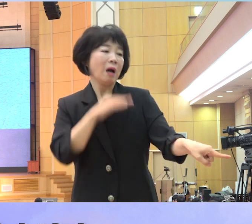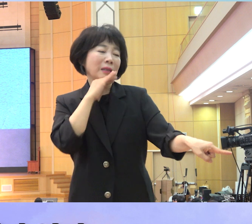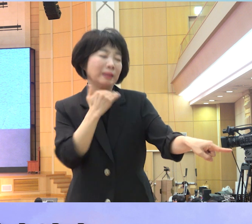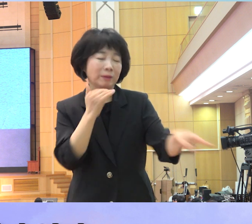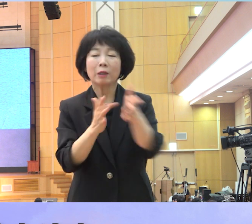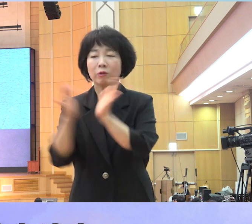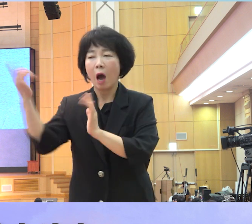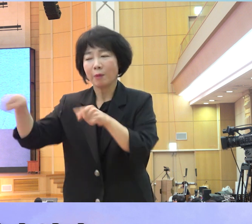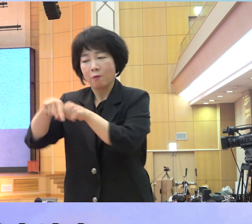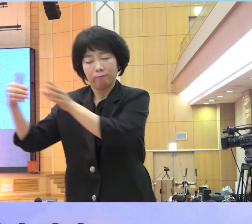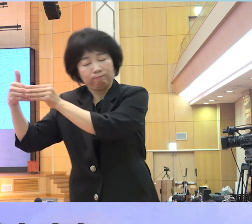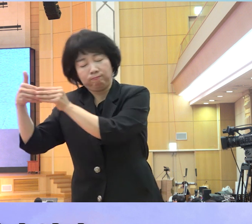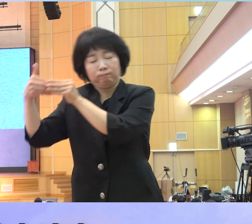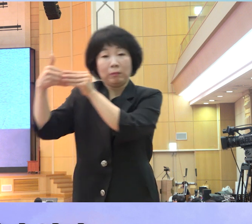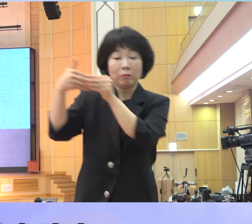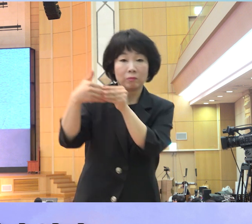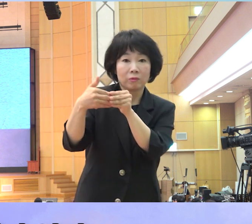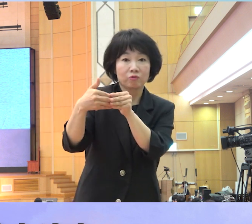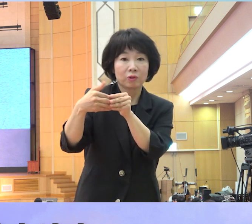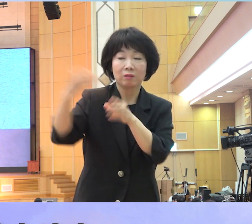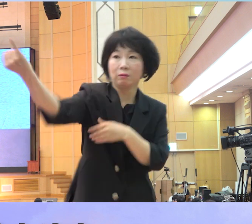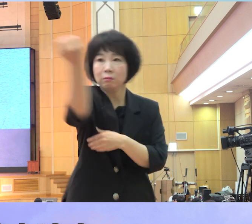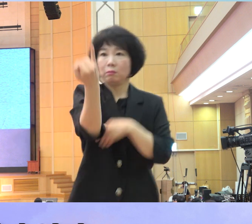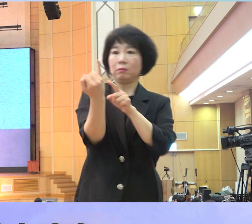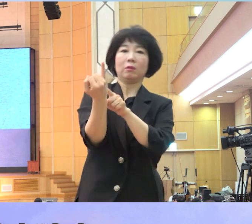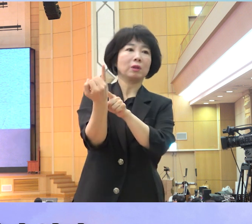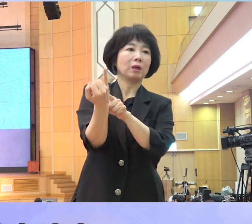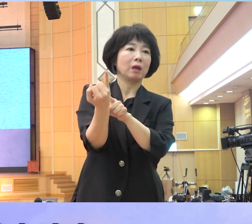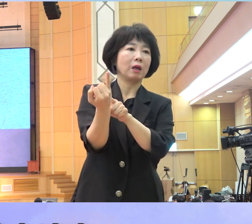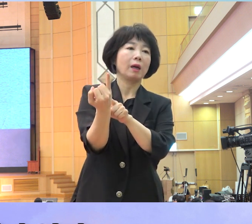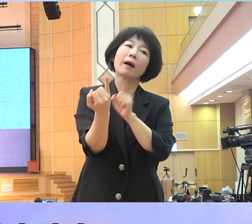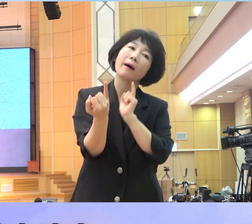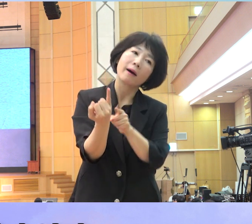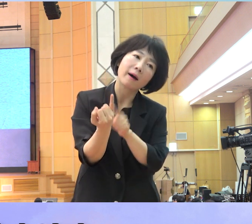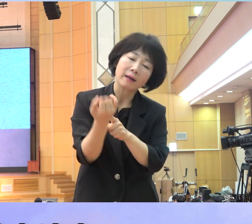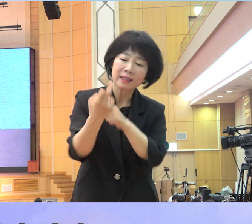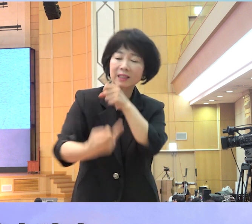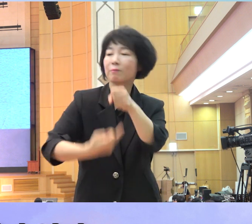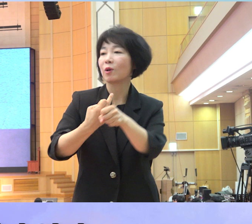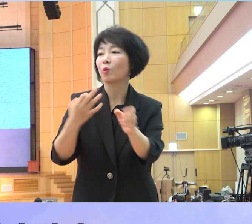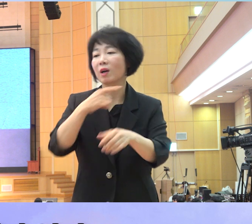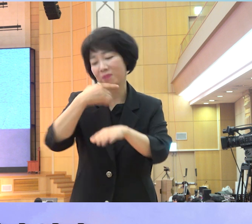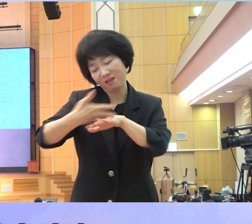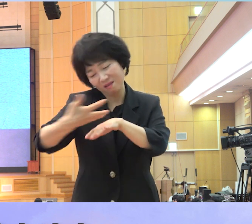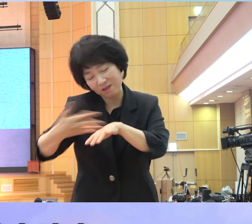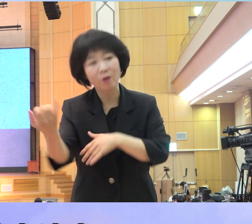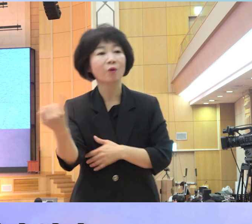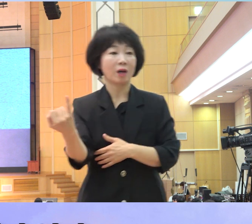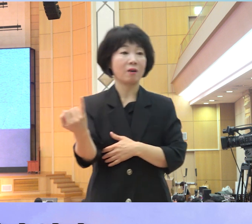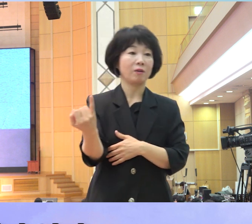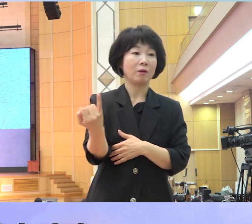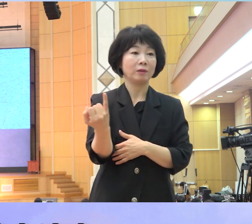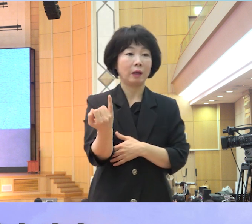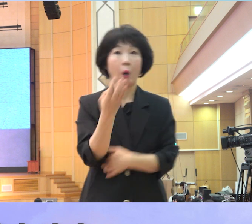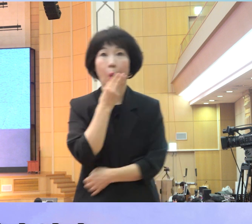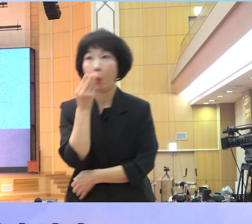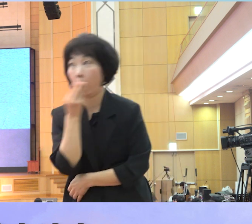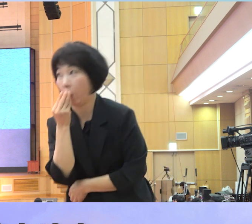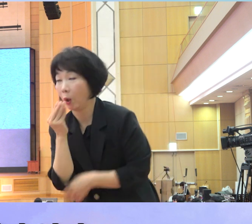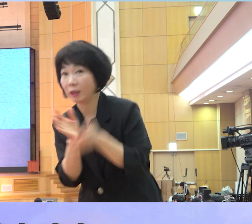혈루병으로 앓는 여자가 예수님의 옷자락을 하필이면 왜 또 그때 만졌을까요? 그때